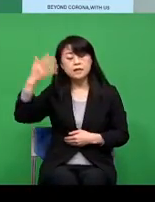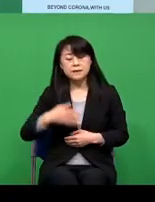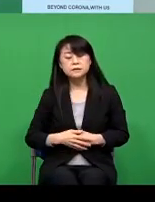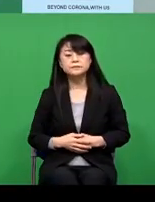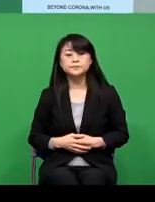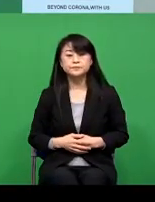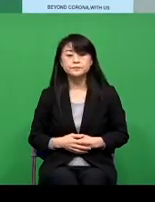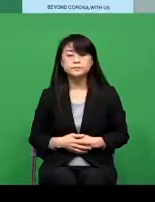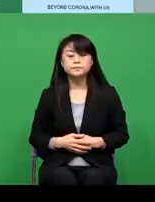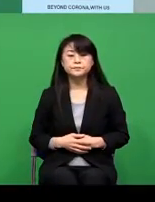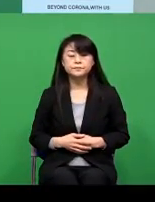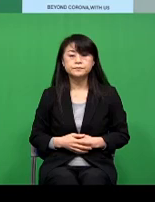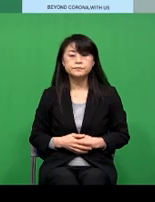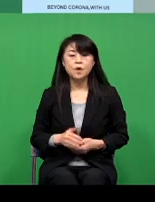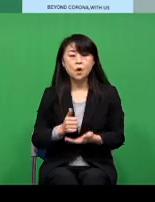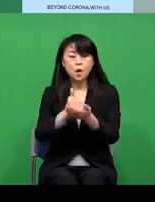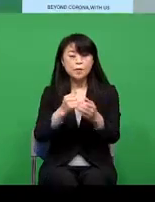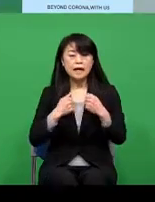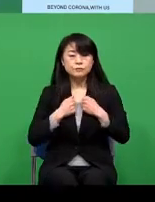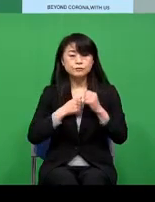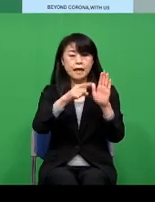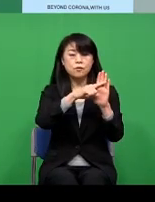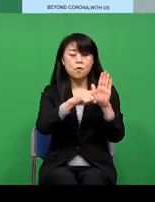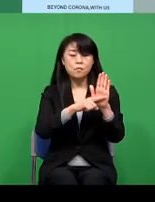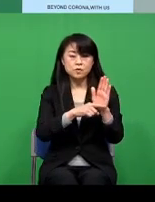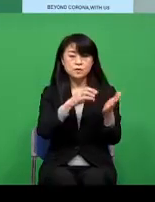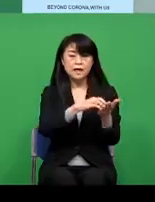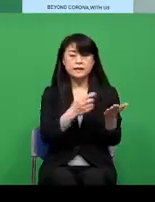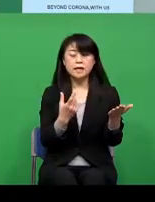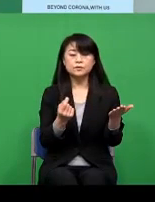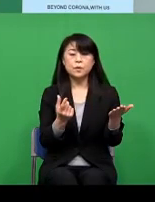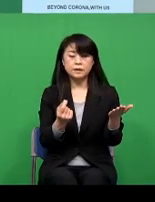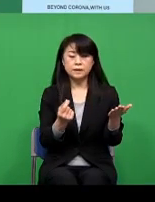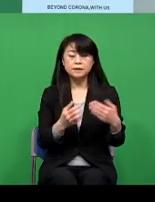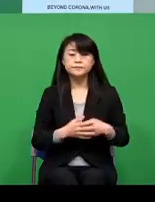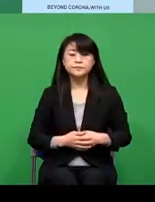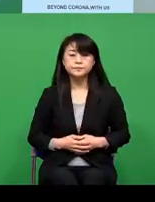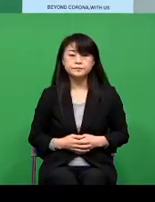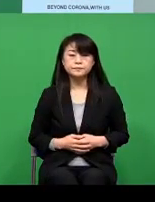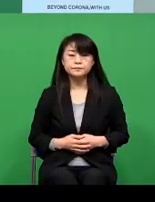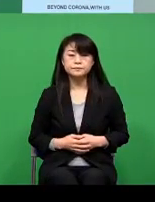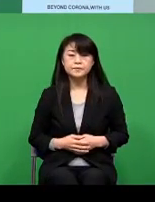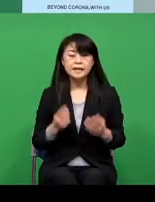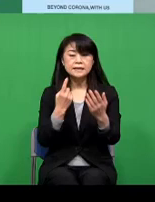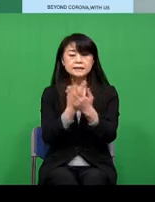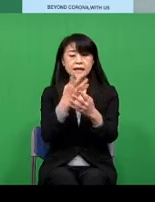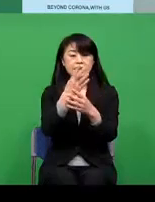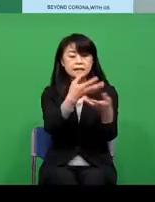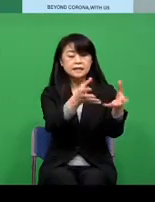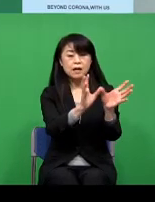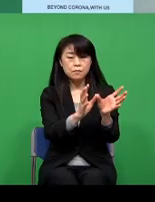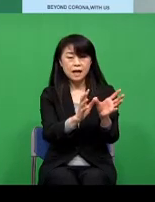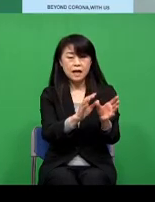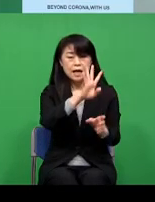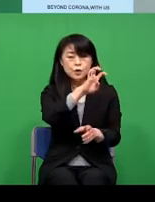。で、主な訓練項目はここに書いてある通りでございます。から参加期間はです